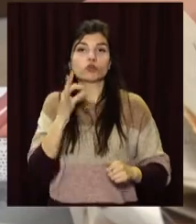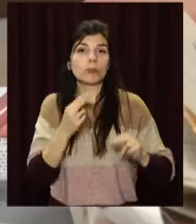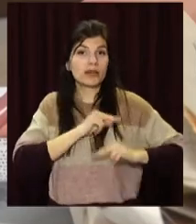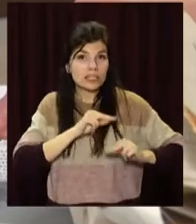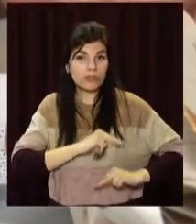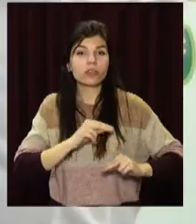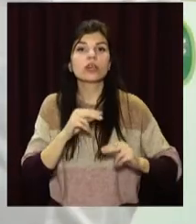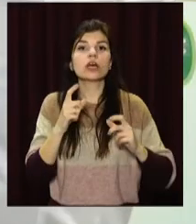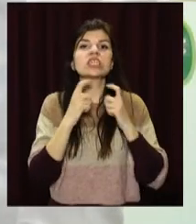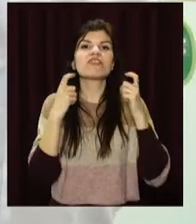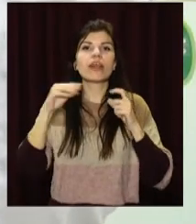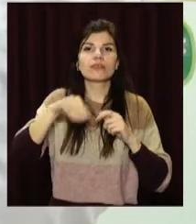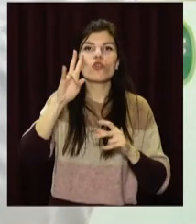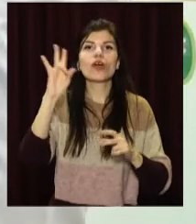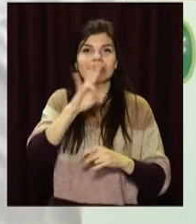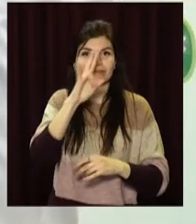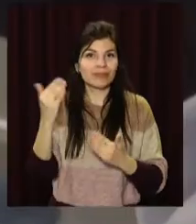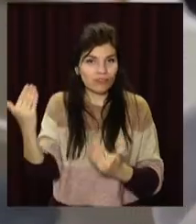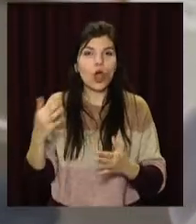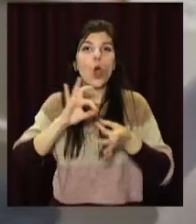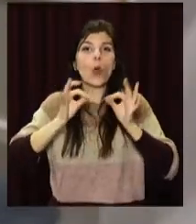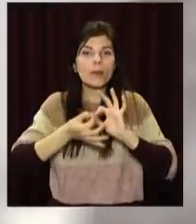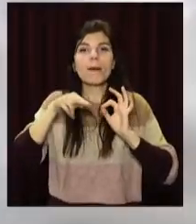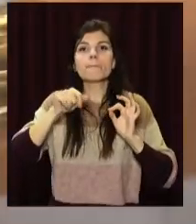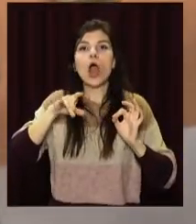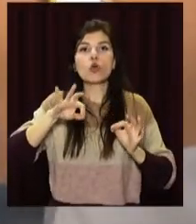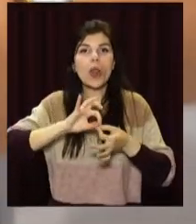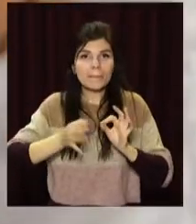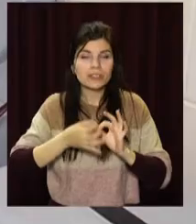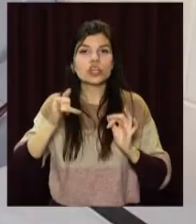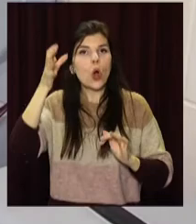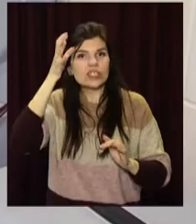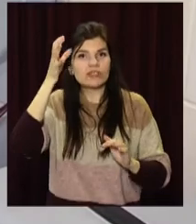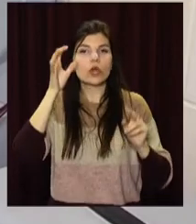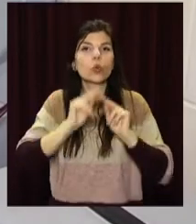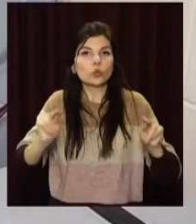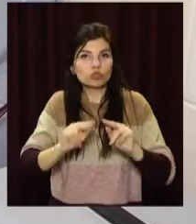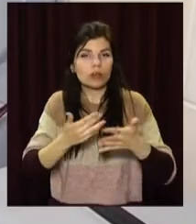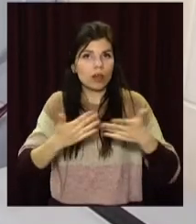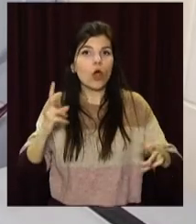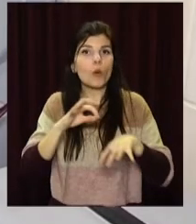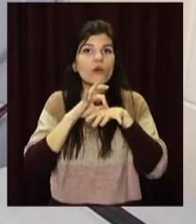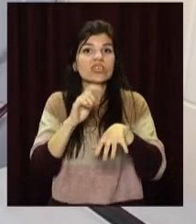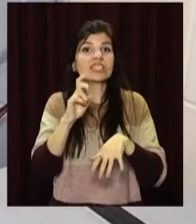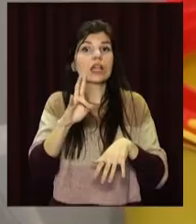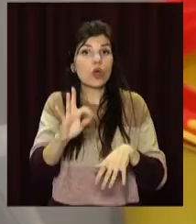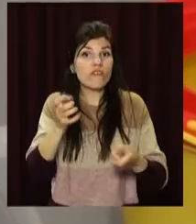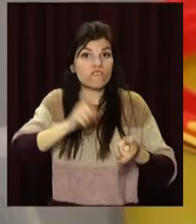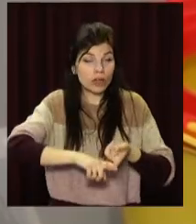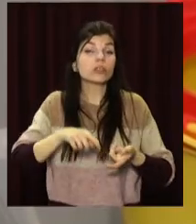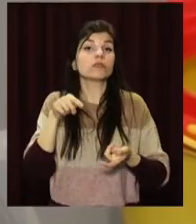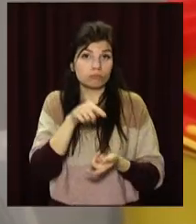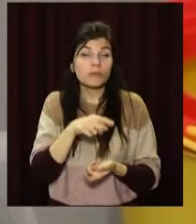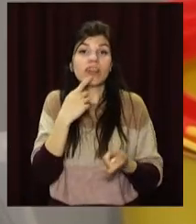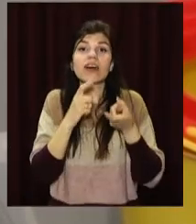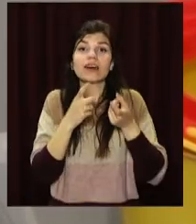соцпрацівників, священнослужбовців, олімпійців, паралімпійців та освітян, які залучені до проведення ЗНО. На вакцинацію